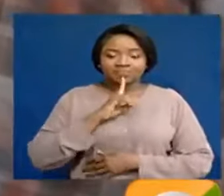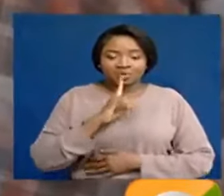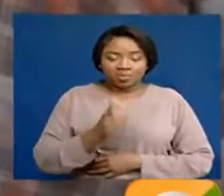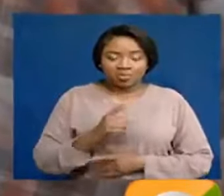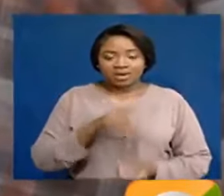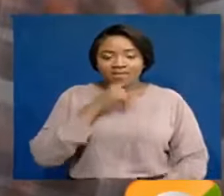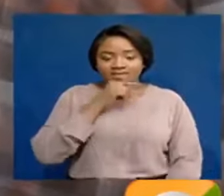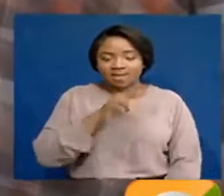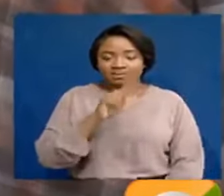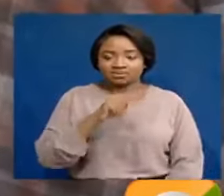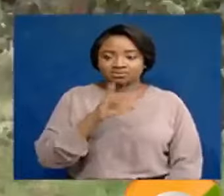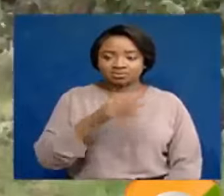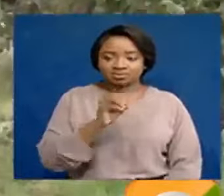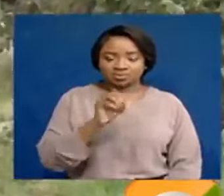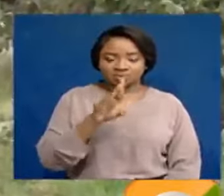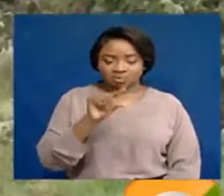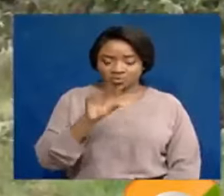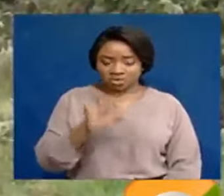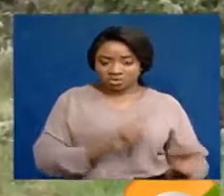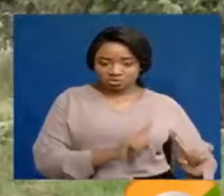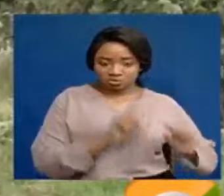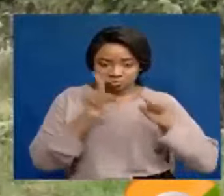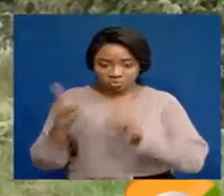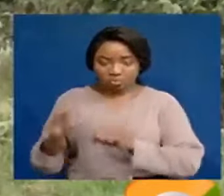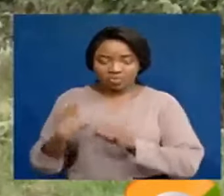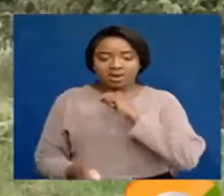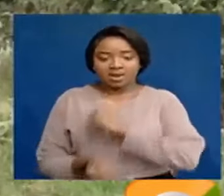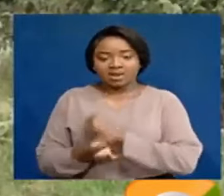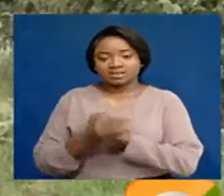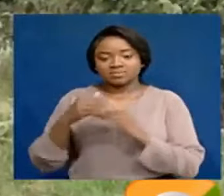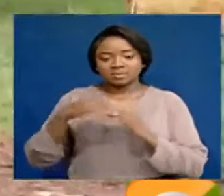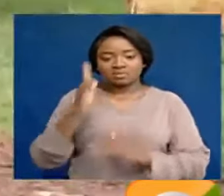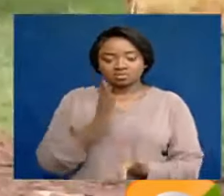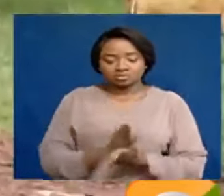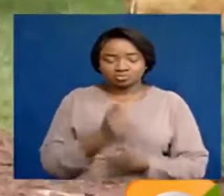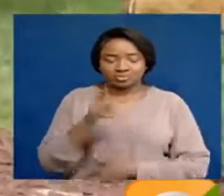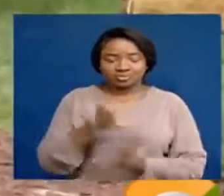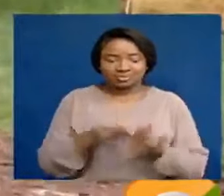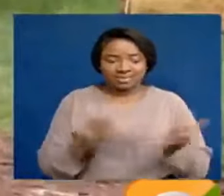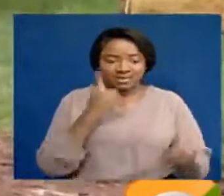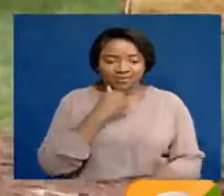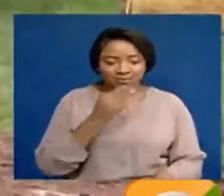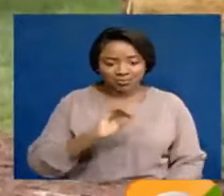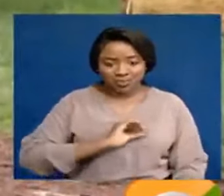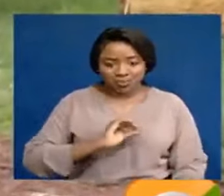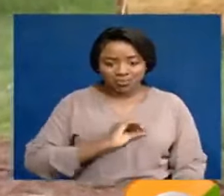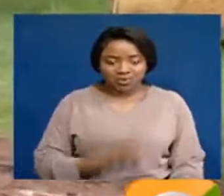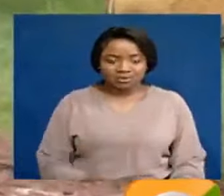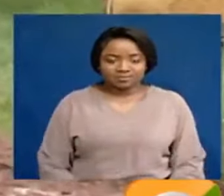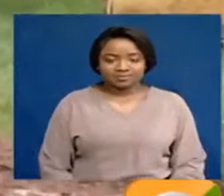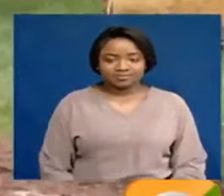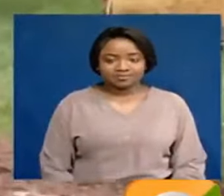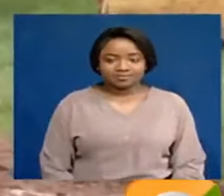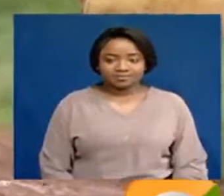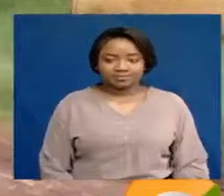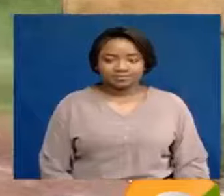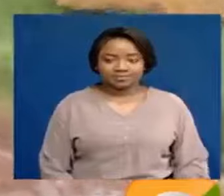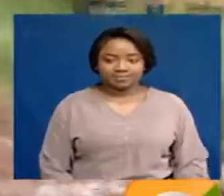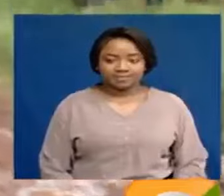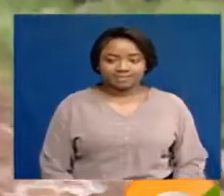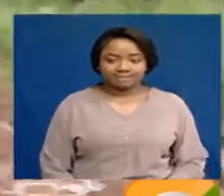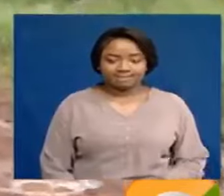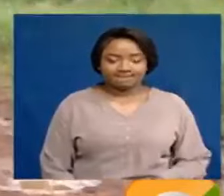yake ili kutoa maelezo kuhusu umiliki wa ardhi hiyo. Gatete Njoroge, runinga ya